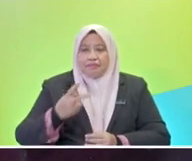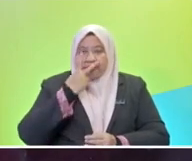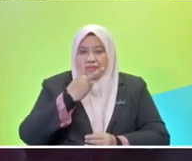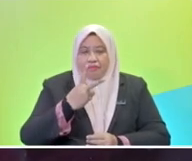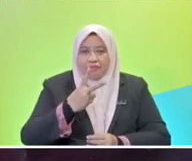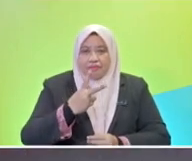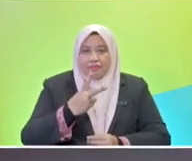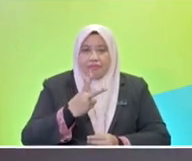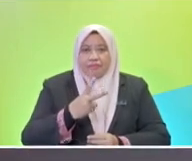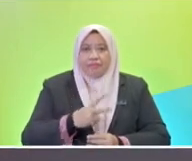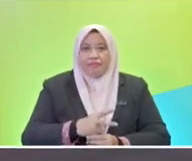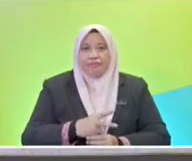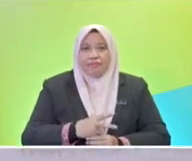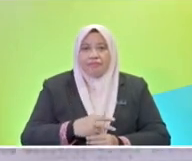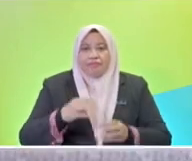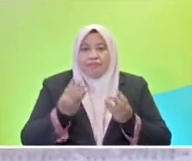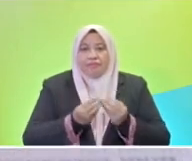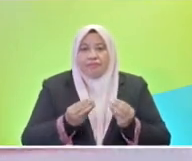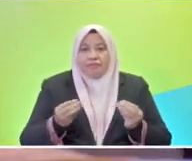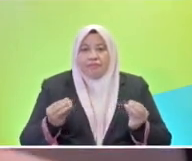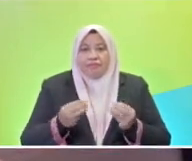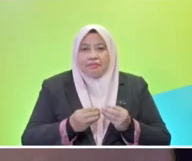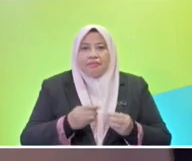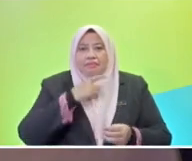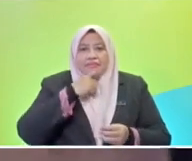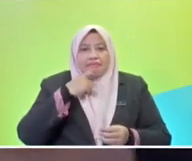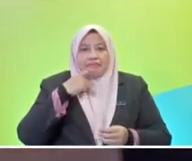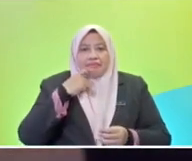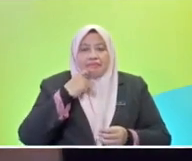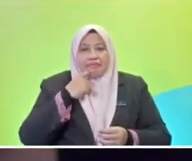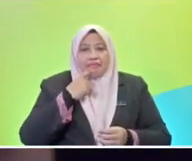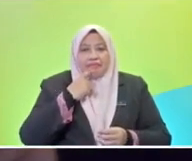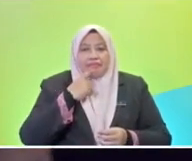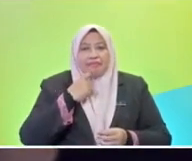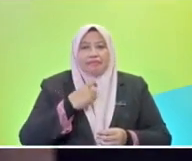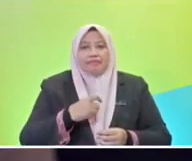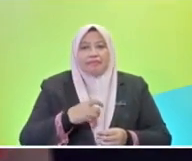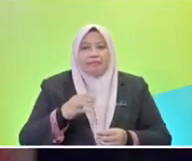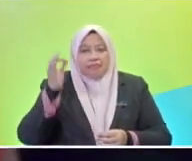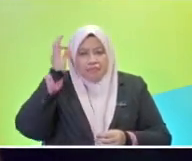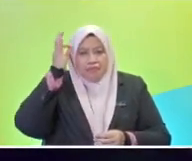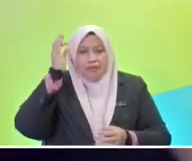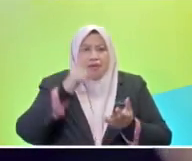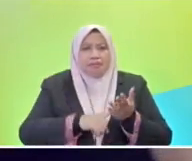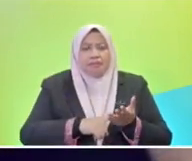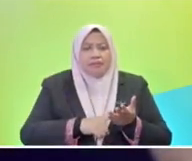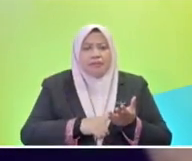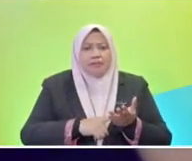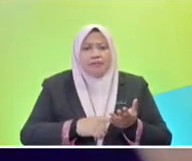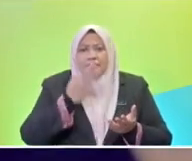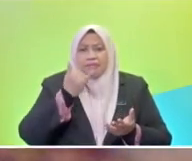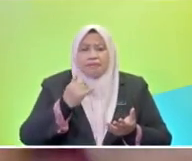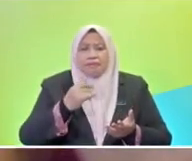lihat. Cuba tengok tanahnya macam mana. Keringlah, cikgu. Kering. Kalau kering, cuba fikir. Kalau kering, air tak